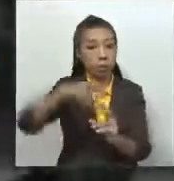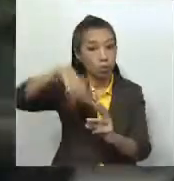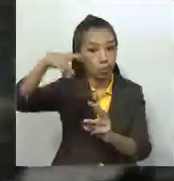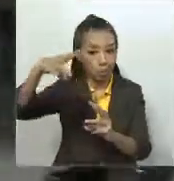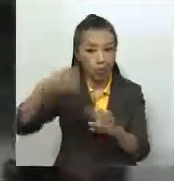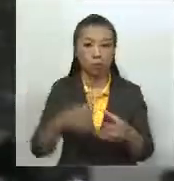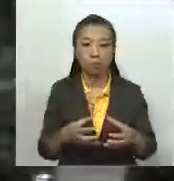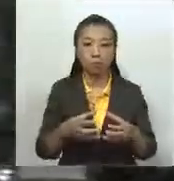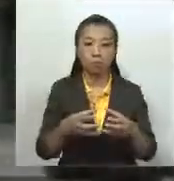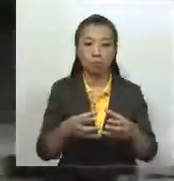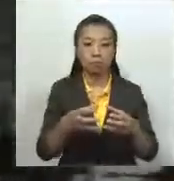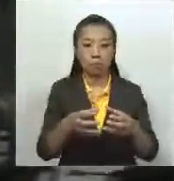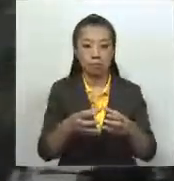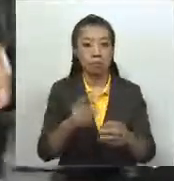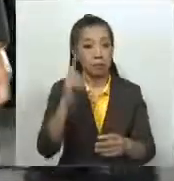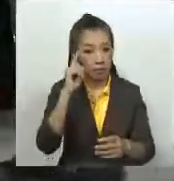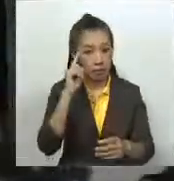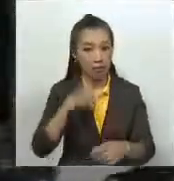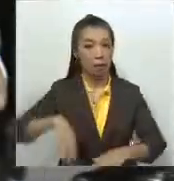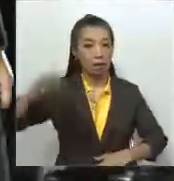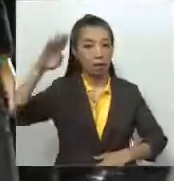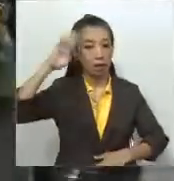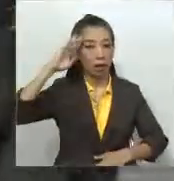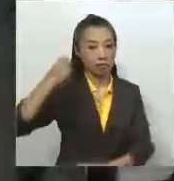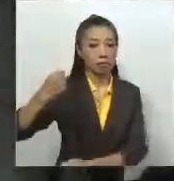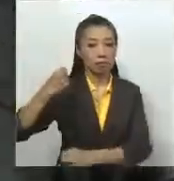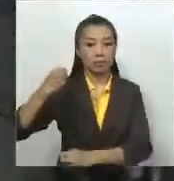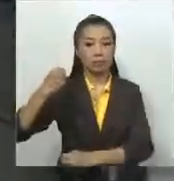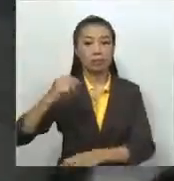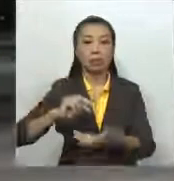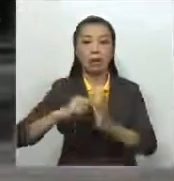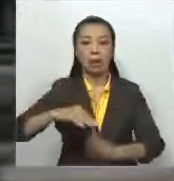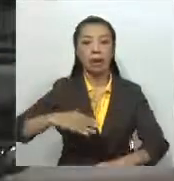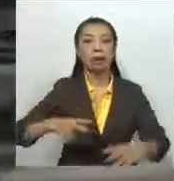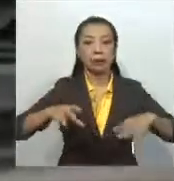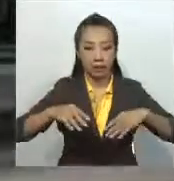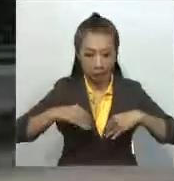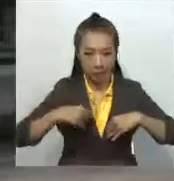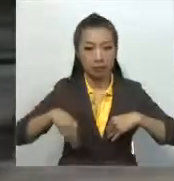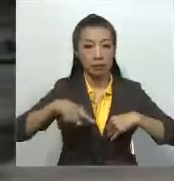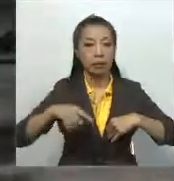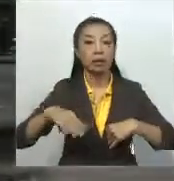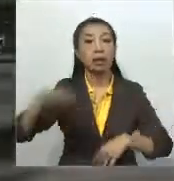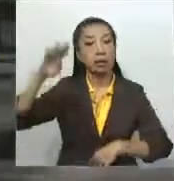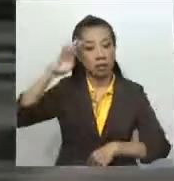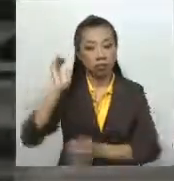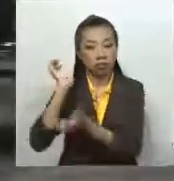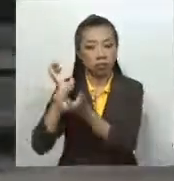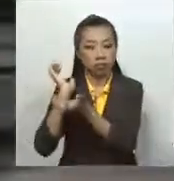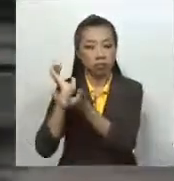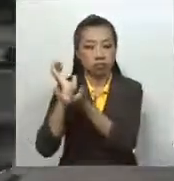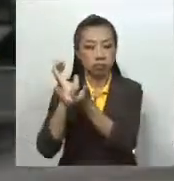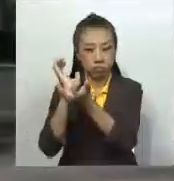กองทหารเกียรติยศสั่งแถวกองทหารเกียรติยศแสดงความเคารพและทหารเกียรติยศนำหีบศพขึ้นรถบรรทุกหีบศ